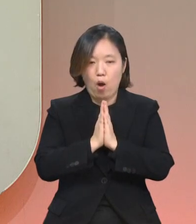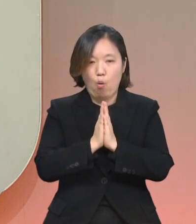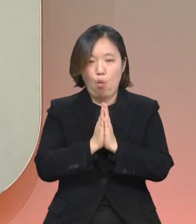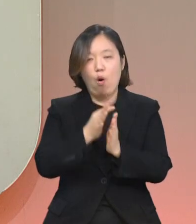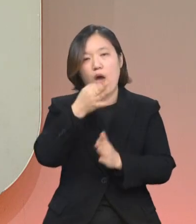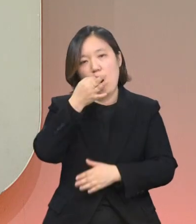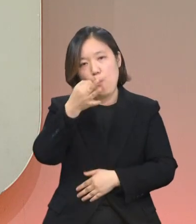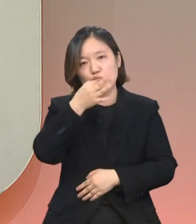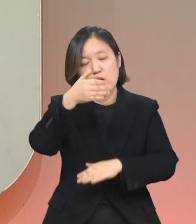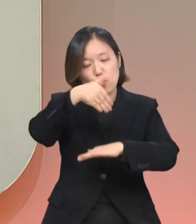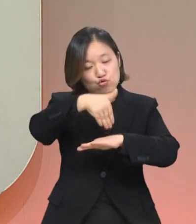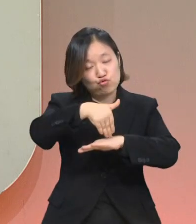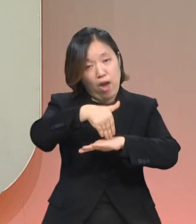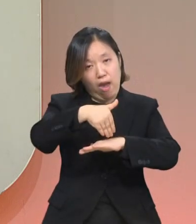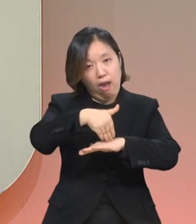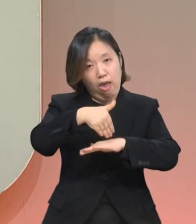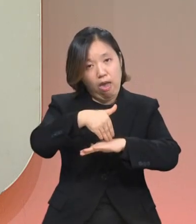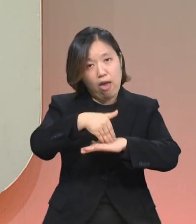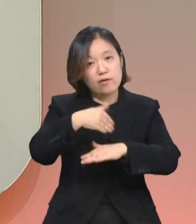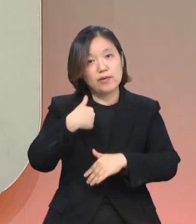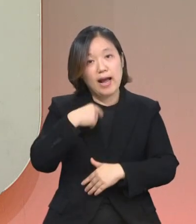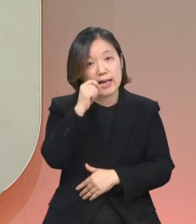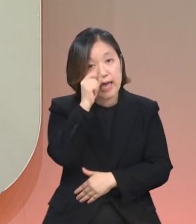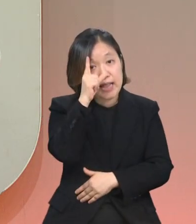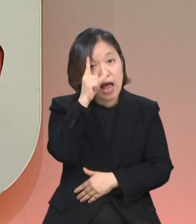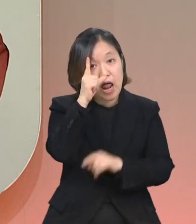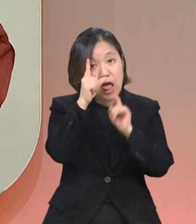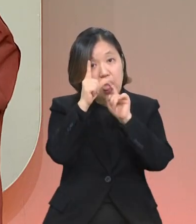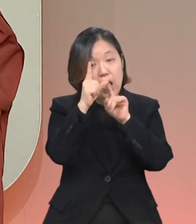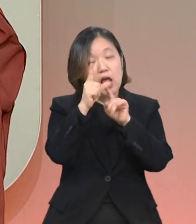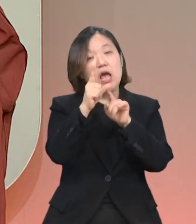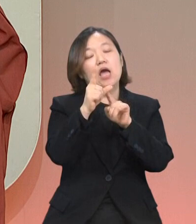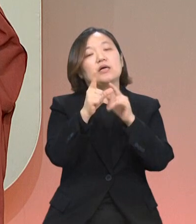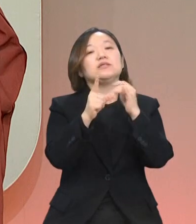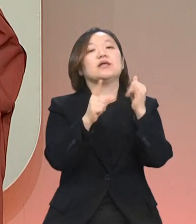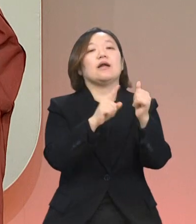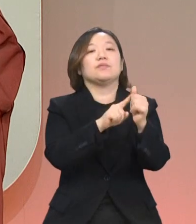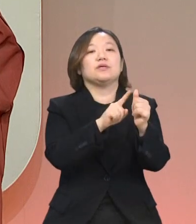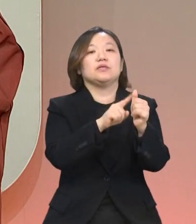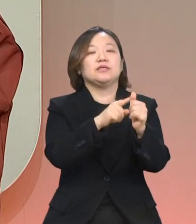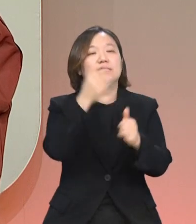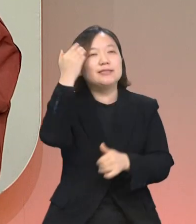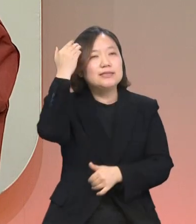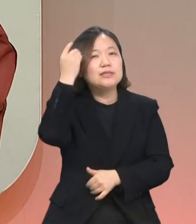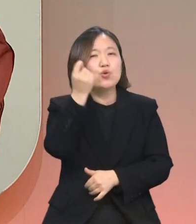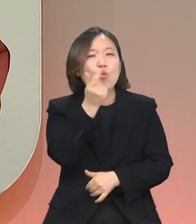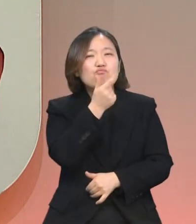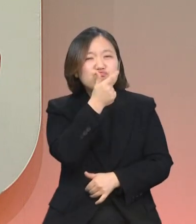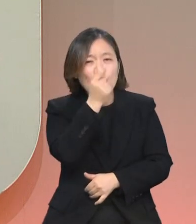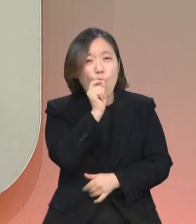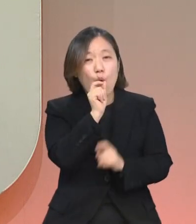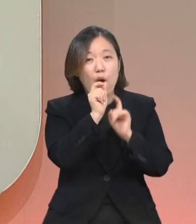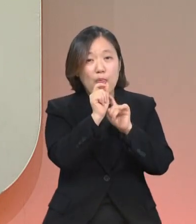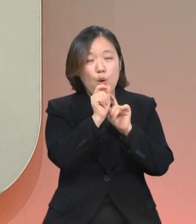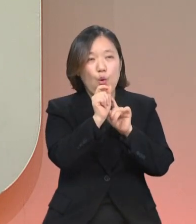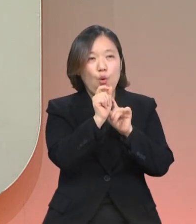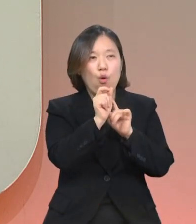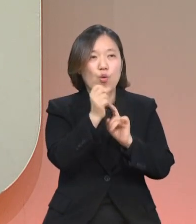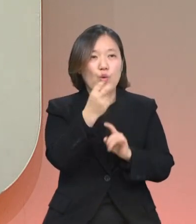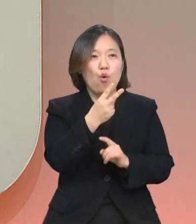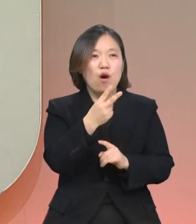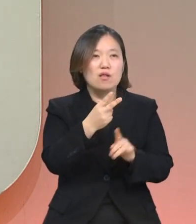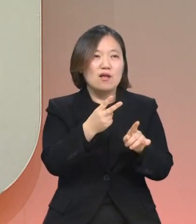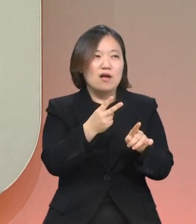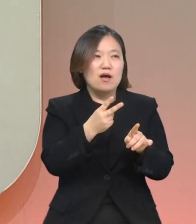내면의 맛 체험을 하신 분들은 좀 불교에 대한 지식이 모자르거나 부처님의 가르침에